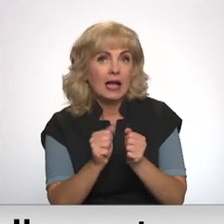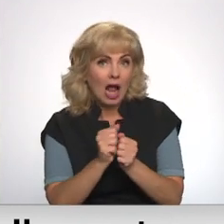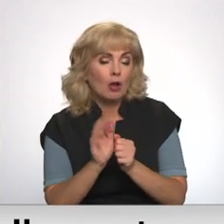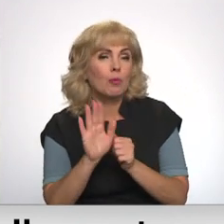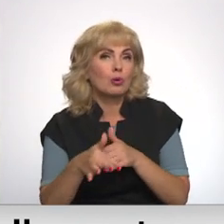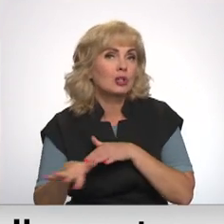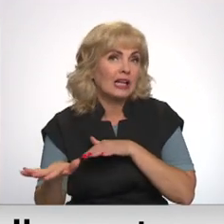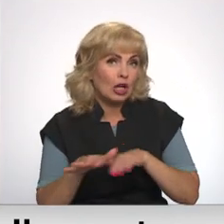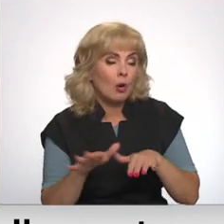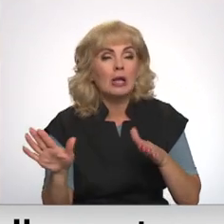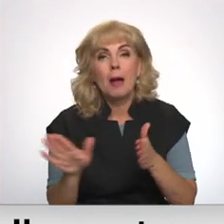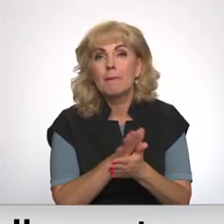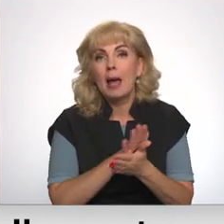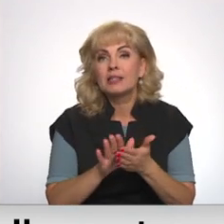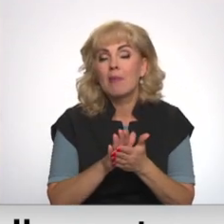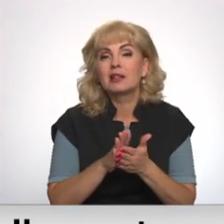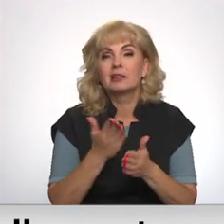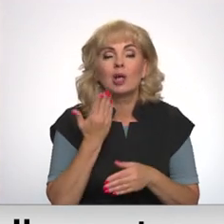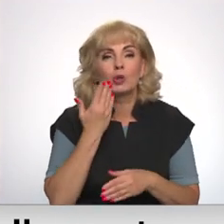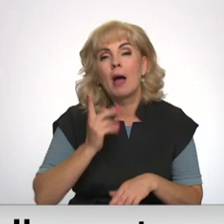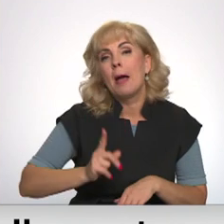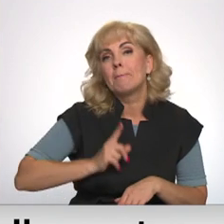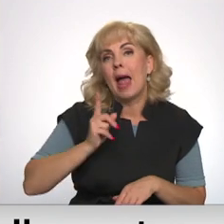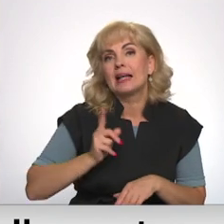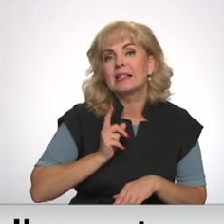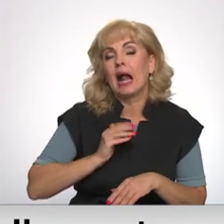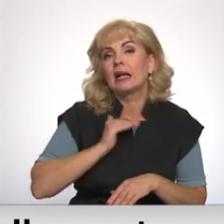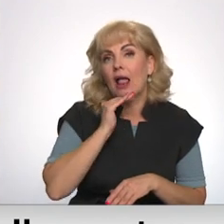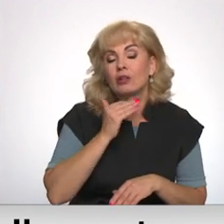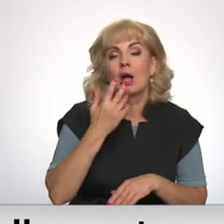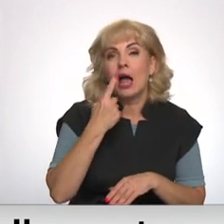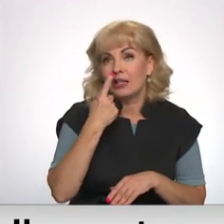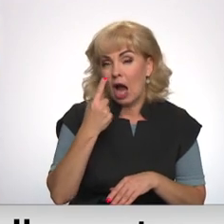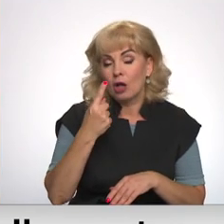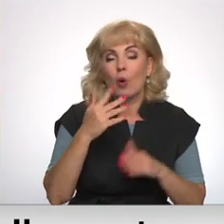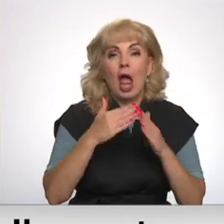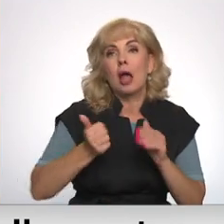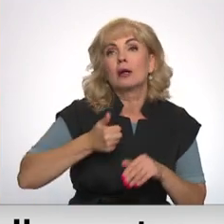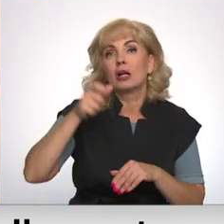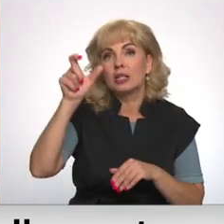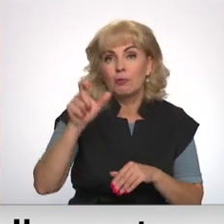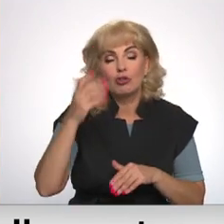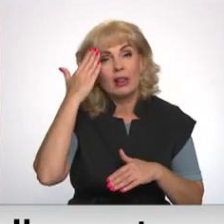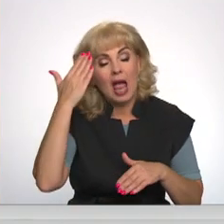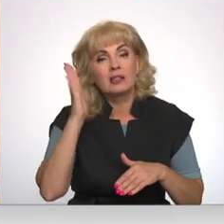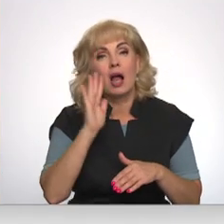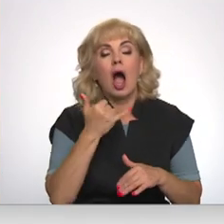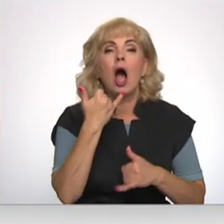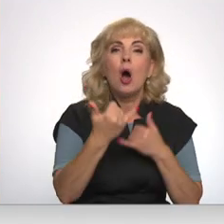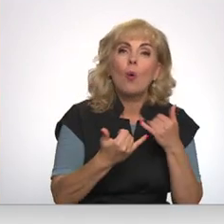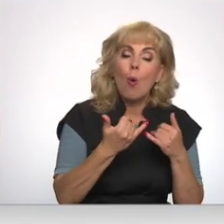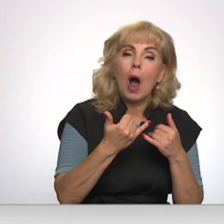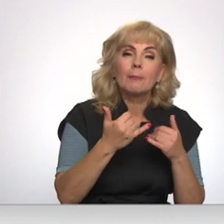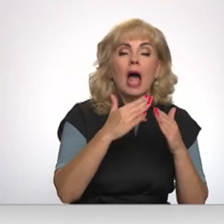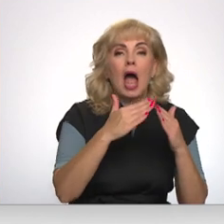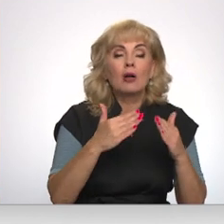rīkots dažādas bezmaksas meistarklases. Es esmu pamanījis, ka daudz ēku īpašnieki nezin, kā apieties ar savām ēkām. Vai varbūt zin,